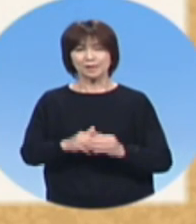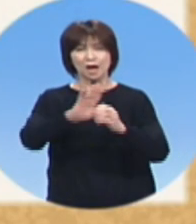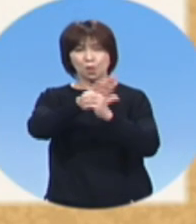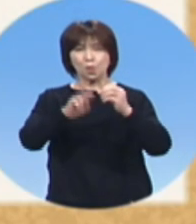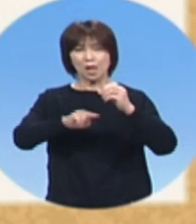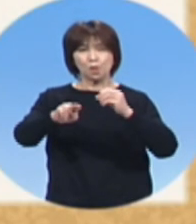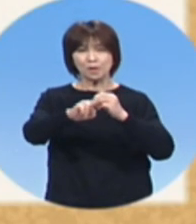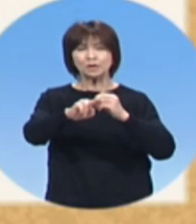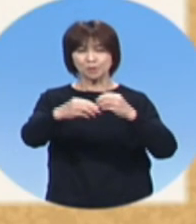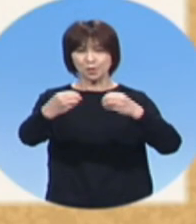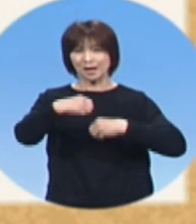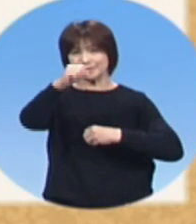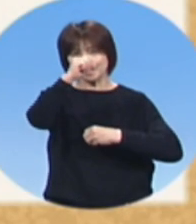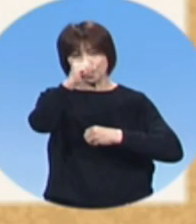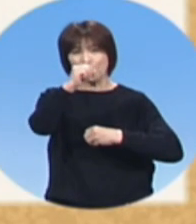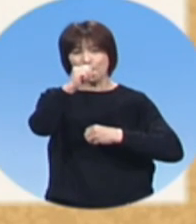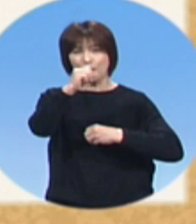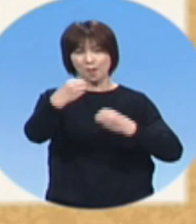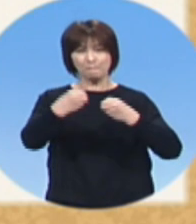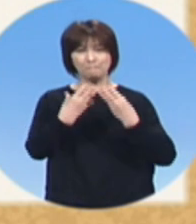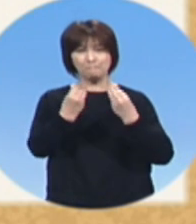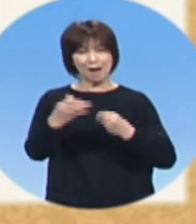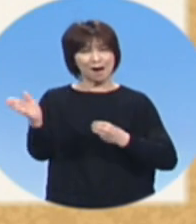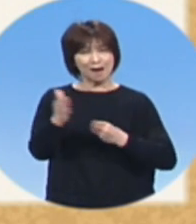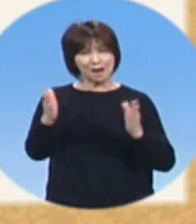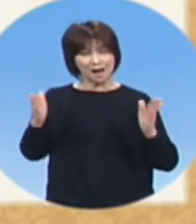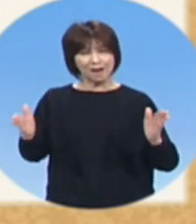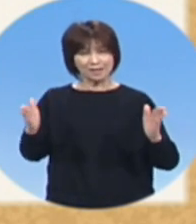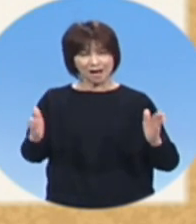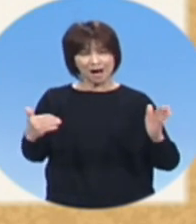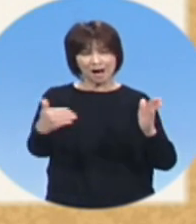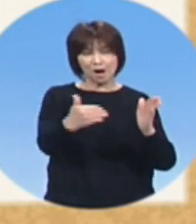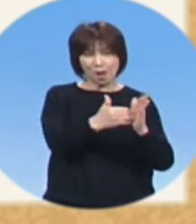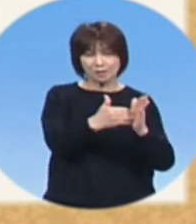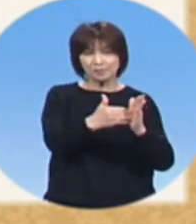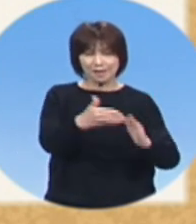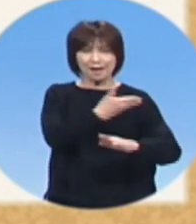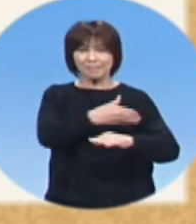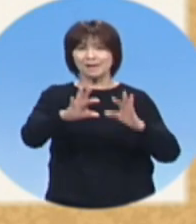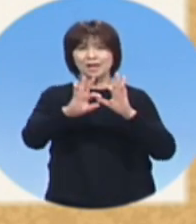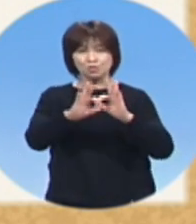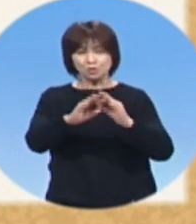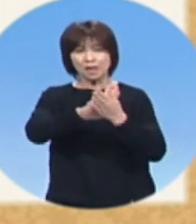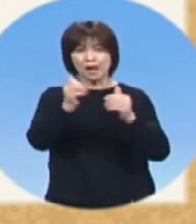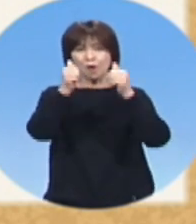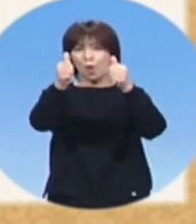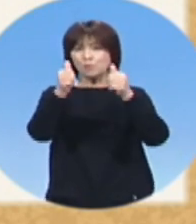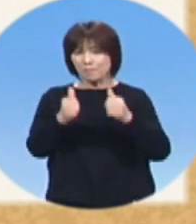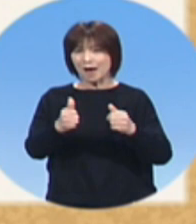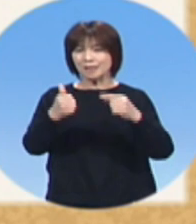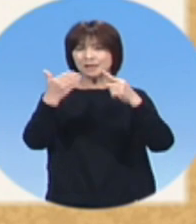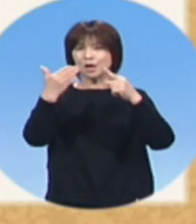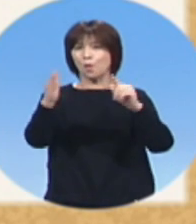新型コロナウイルス感染症の陽性となってから療養が終了するまでの流れについて県ホームページで公